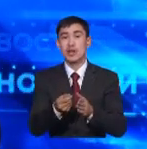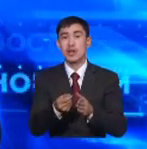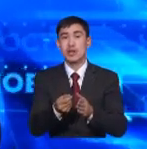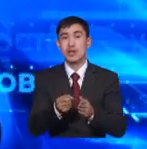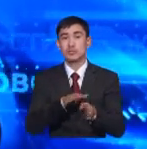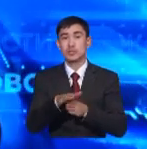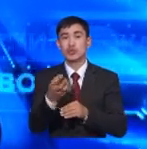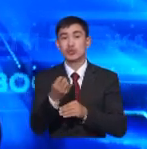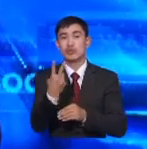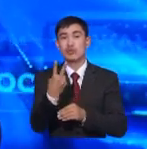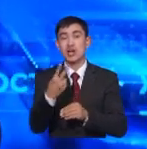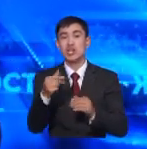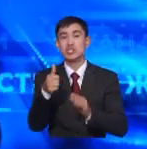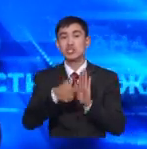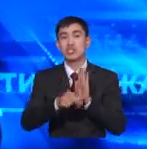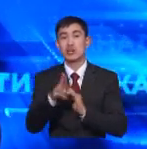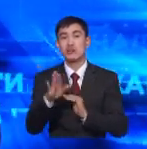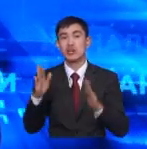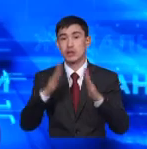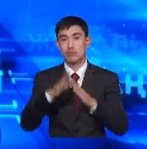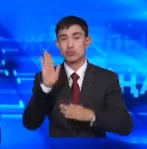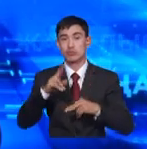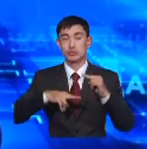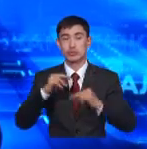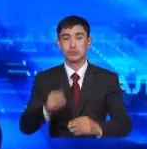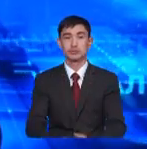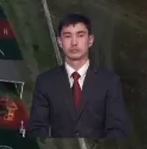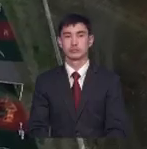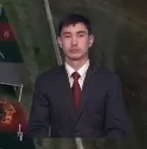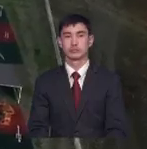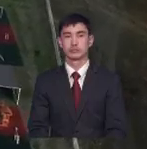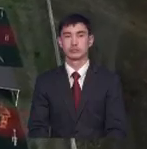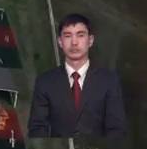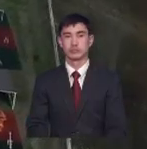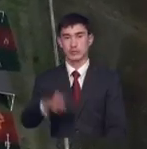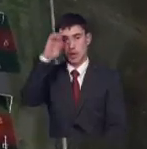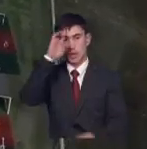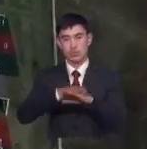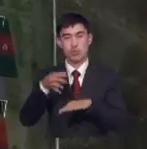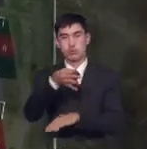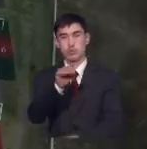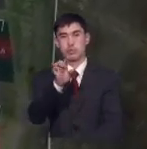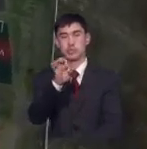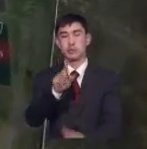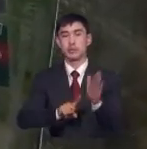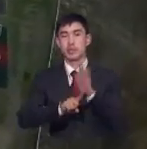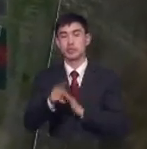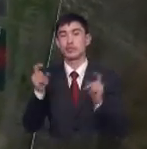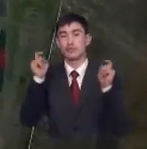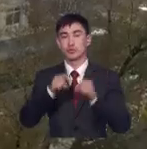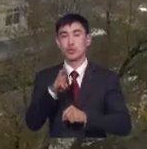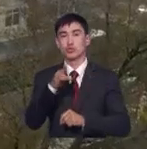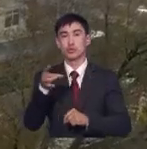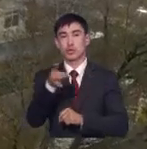эксплуатацию ещё два шестидесяти варти жилых дома Аким области бебе ты сабаев начал свой Визит в